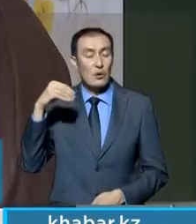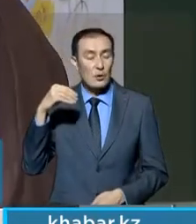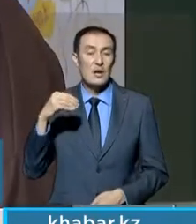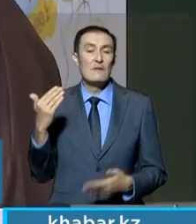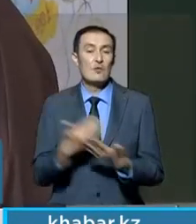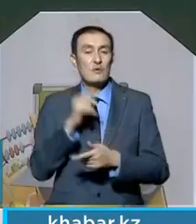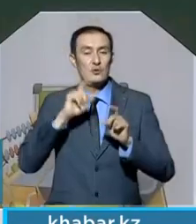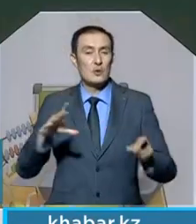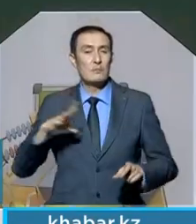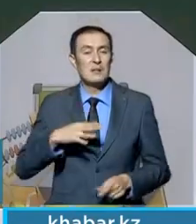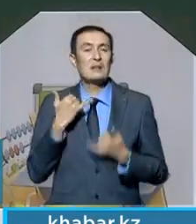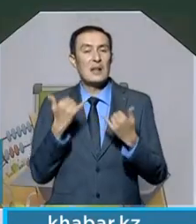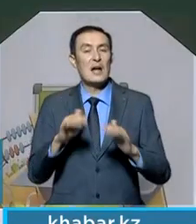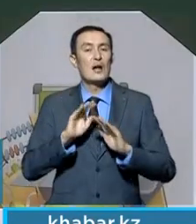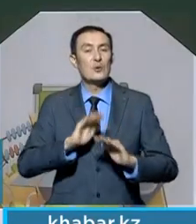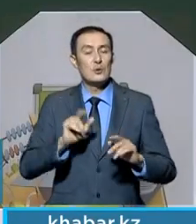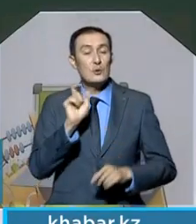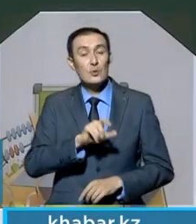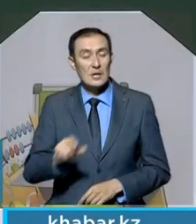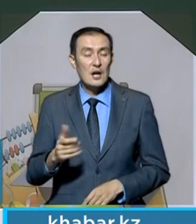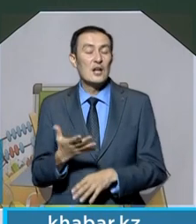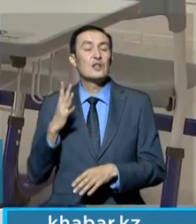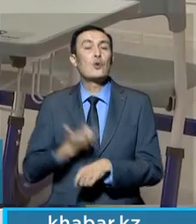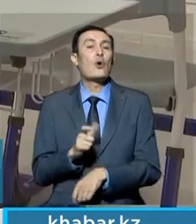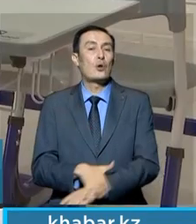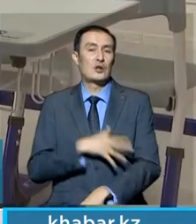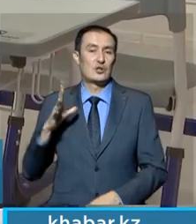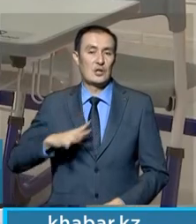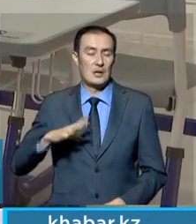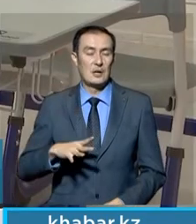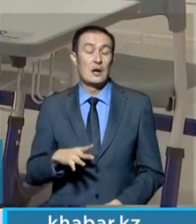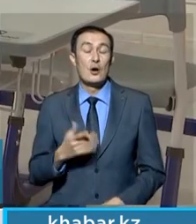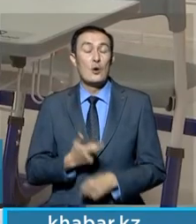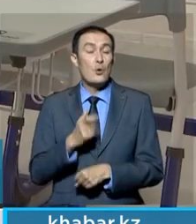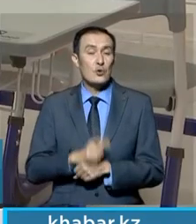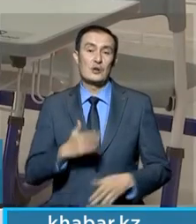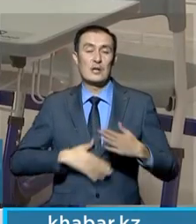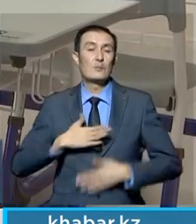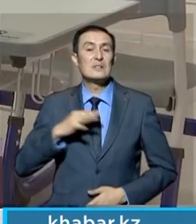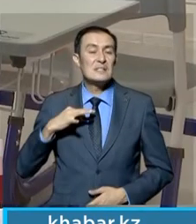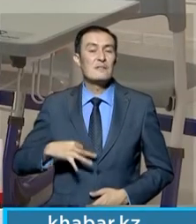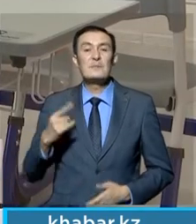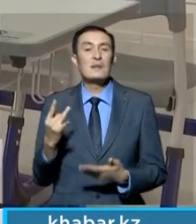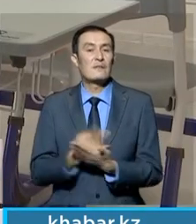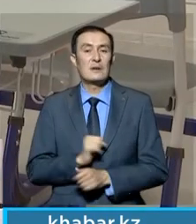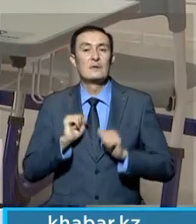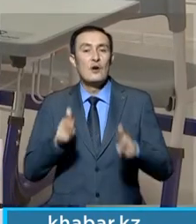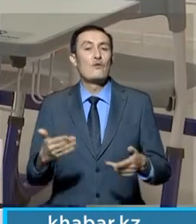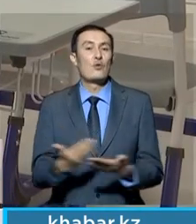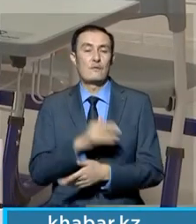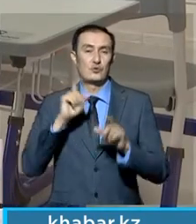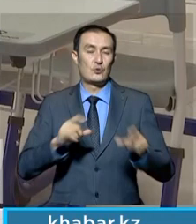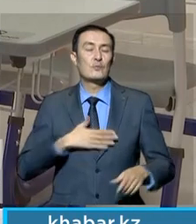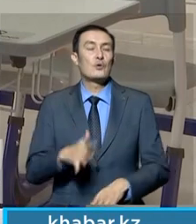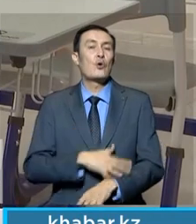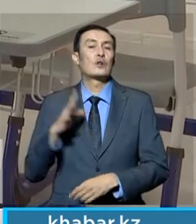учебном заведении стал для местных жителей по-настоящему долгожданным событием. Очень рада, что мой сын впервые переступает порог новой школы. Мы